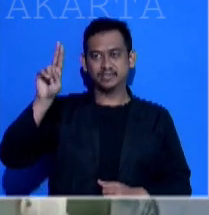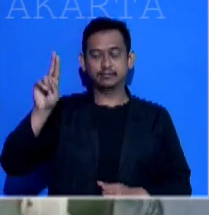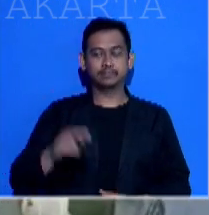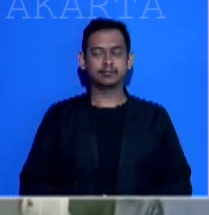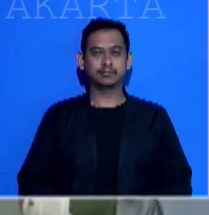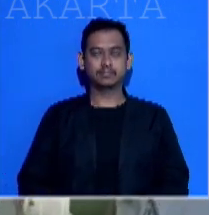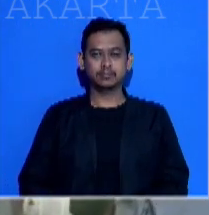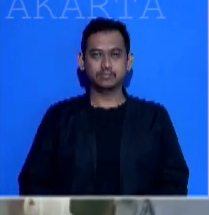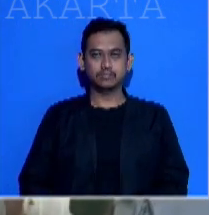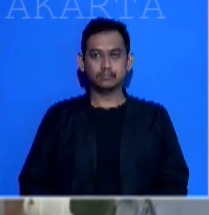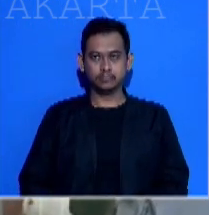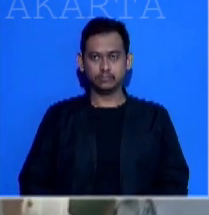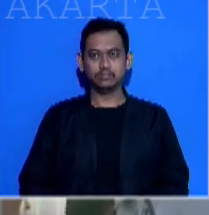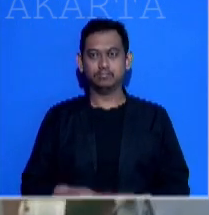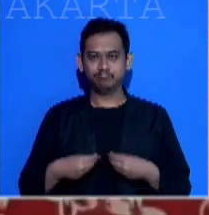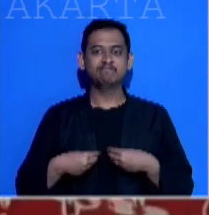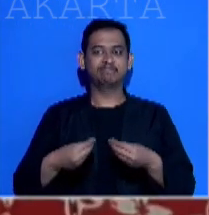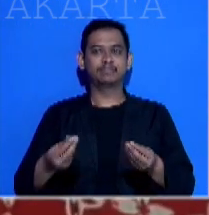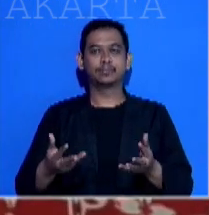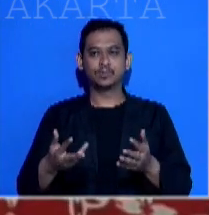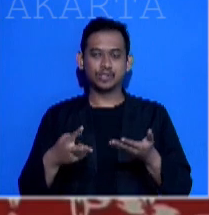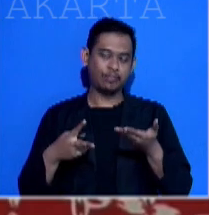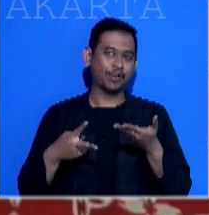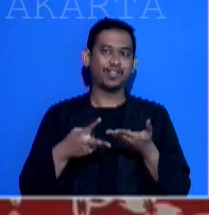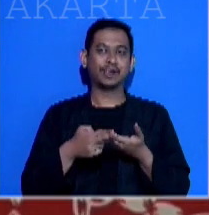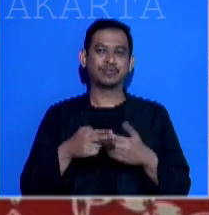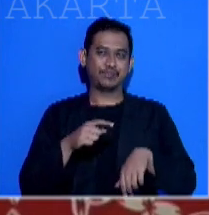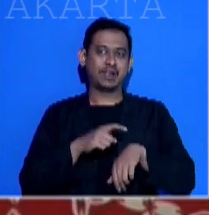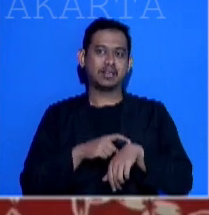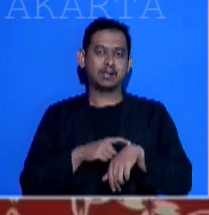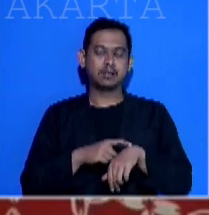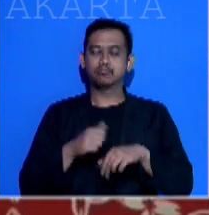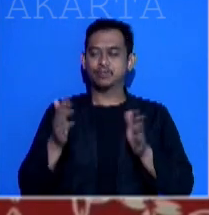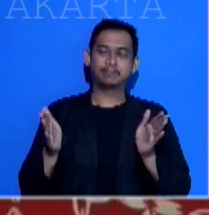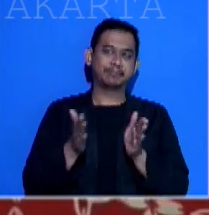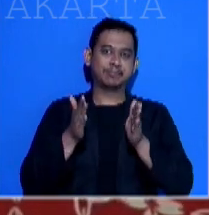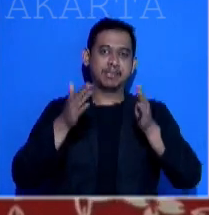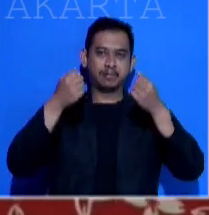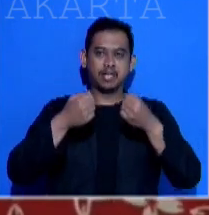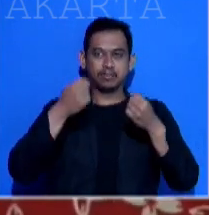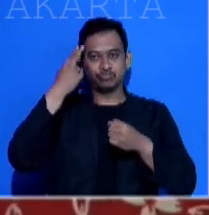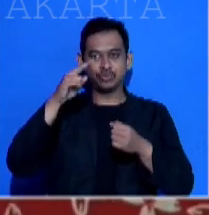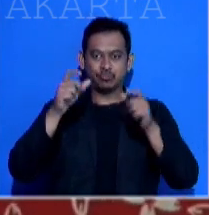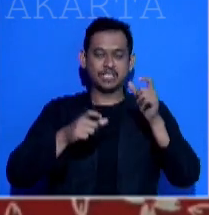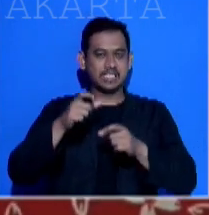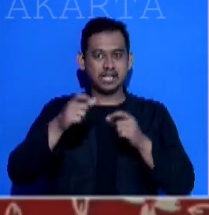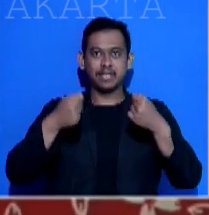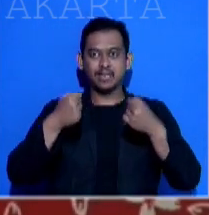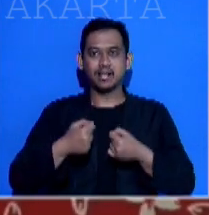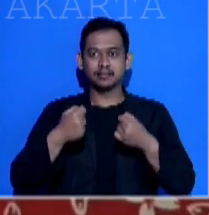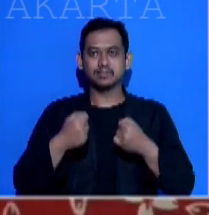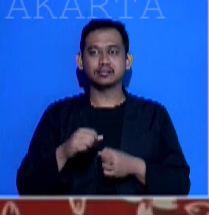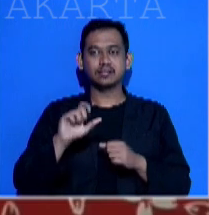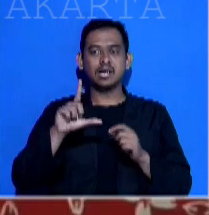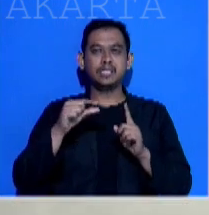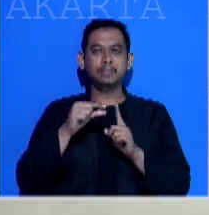Upacara pemberian remisi atau pemotongan masa tahanan dalam rangka perayaan Hari Raya Waisak kepada narapidana di Lapas Perempuan Kelas 2B